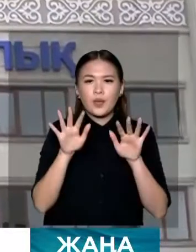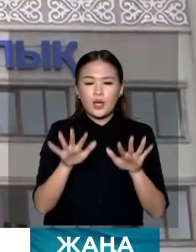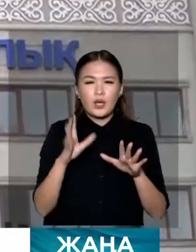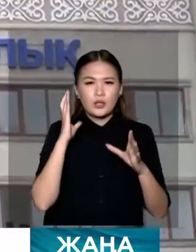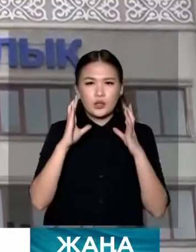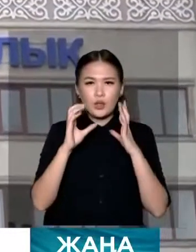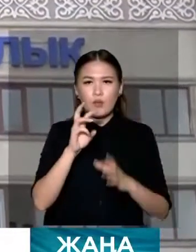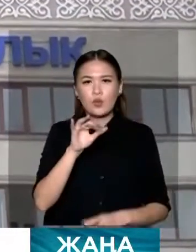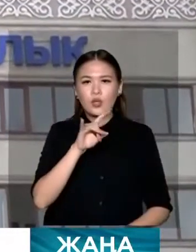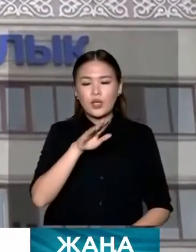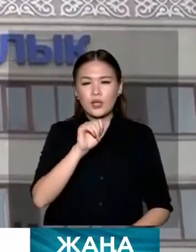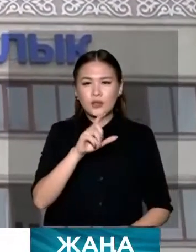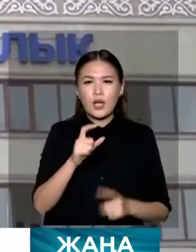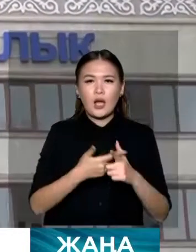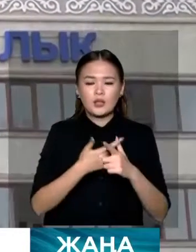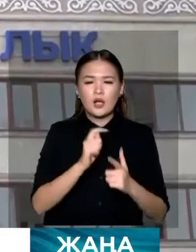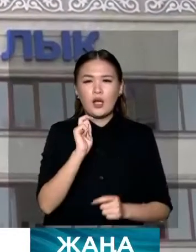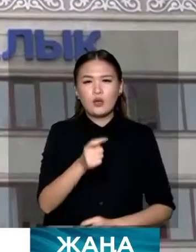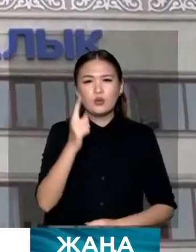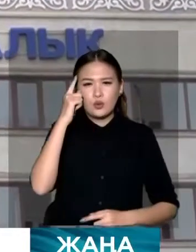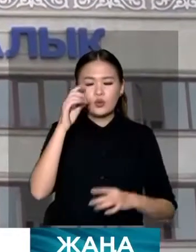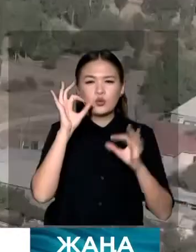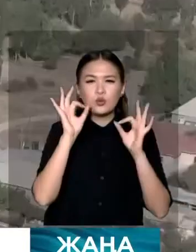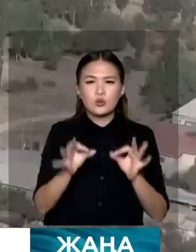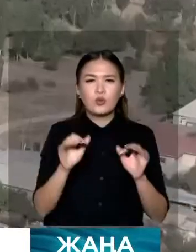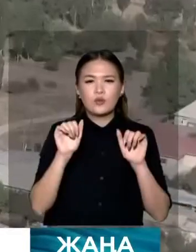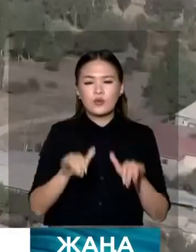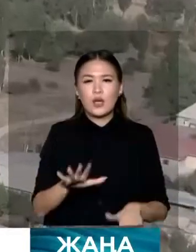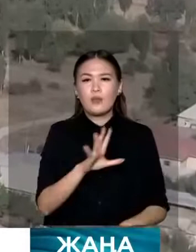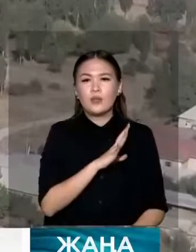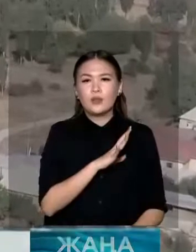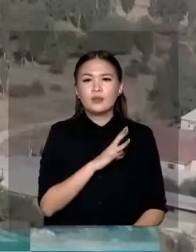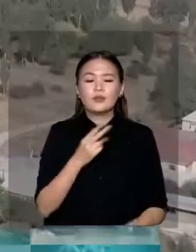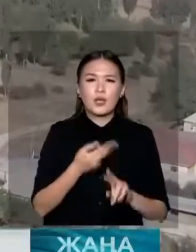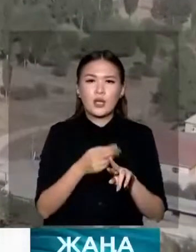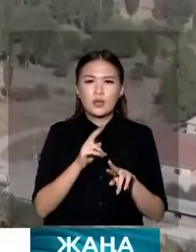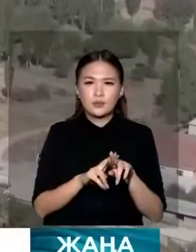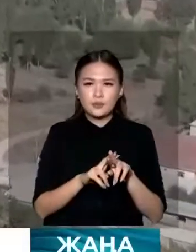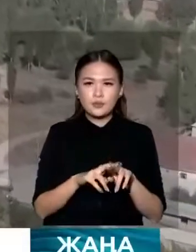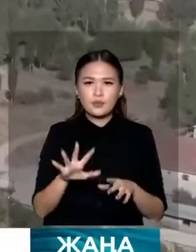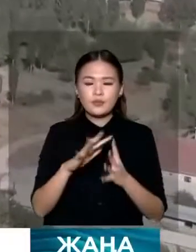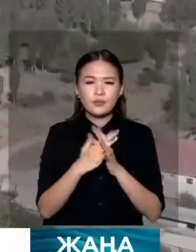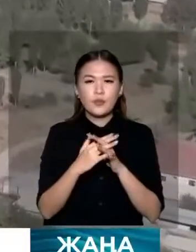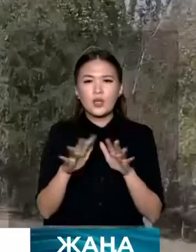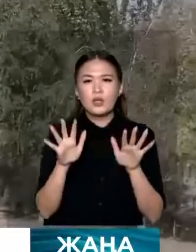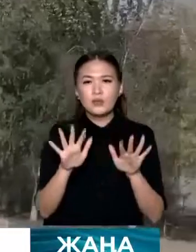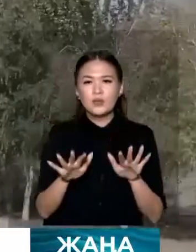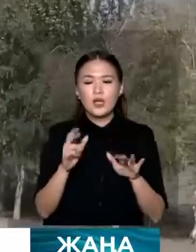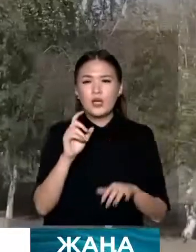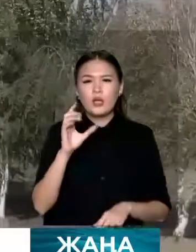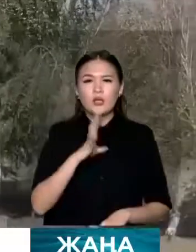институты Шерхан Мұртаза атында аталса дұрыс болады деген шешімде шықтық. Шерағаның артында қалған мол мұрасы ауылдастар үшін сарқылмас